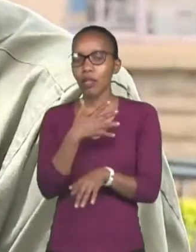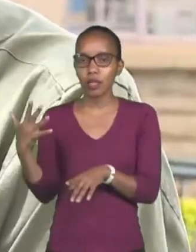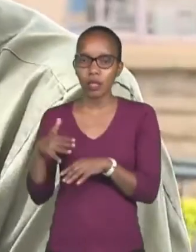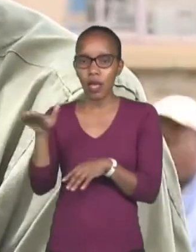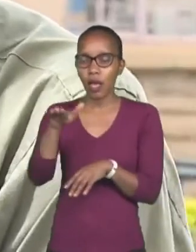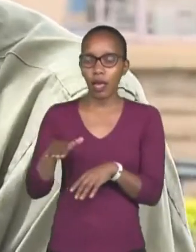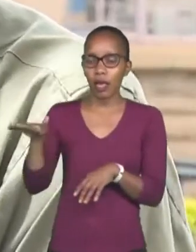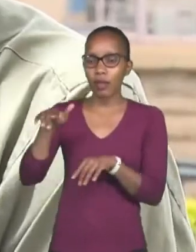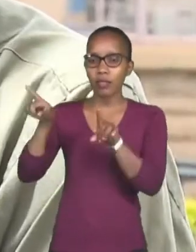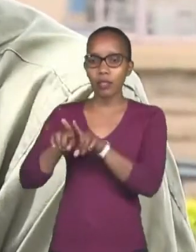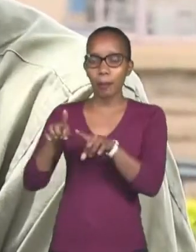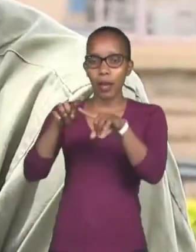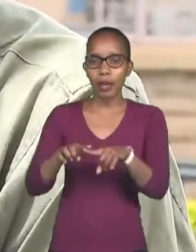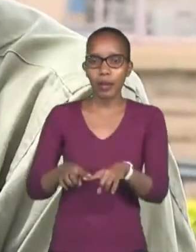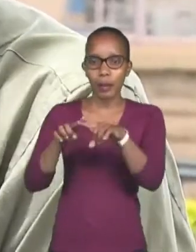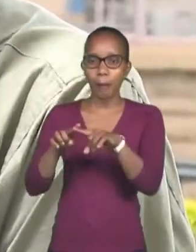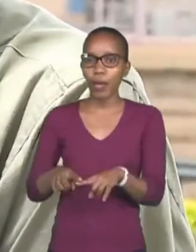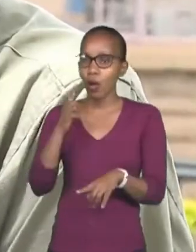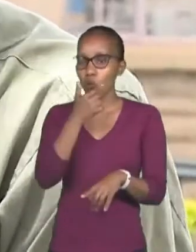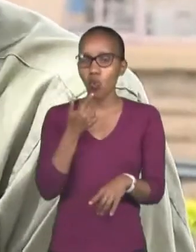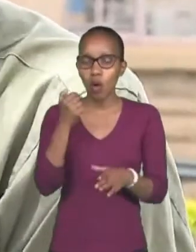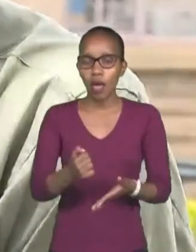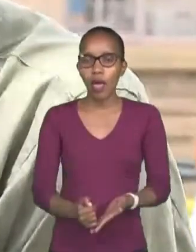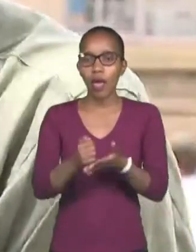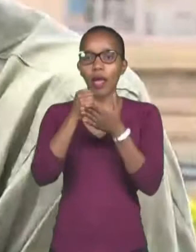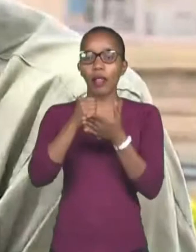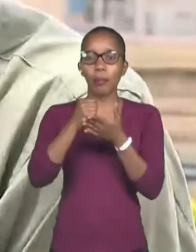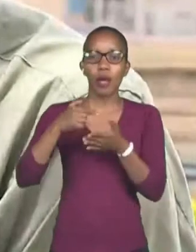maeneo pia hutegemewa kwa kutusaidia